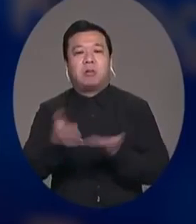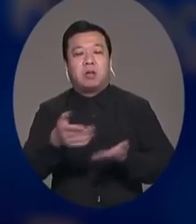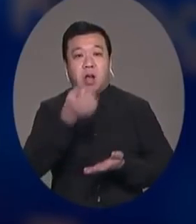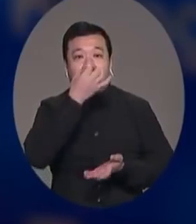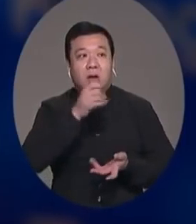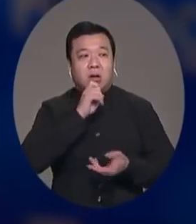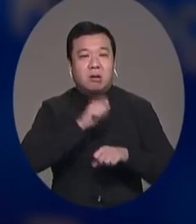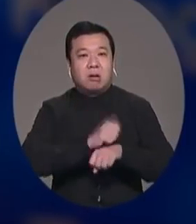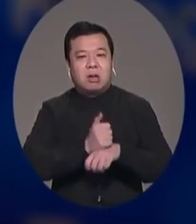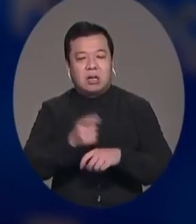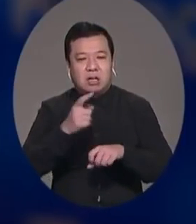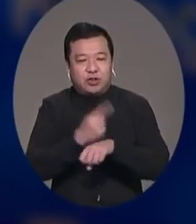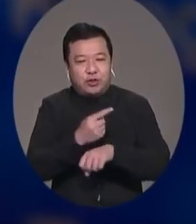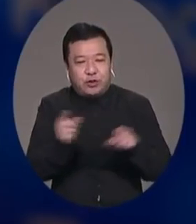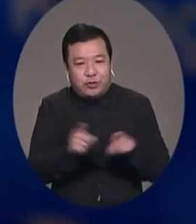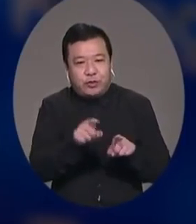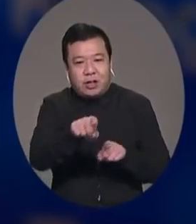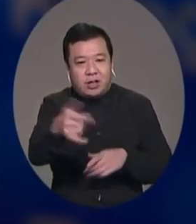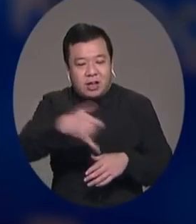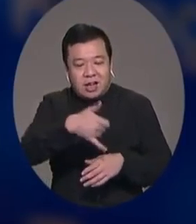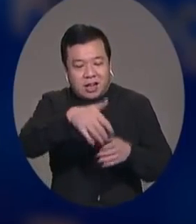机吸纳这些公司来港上市。